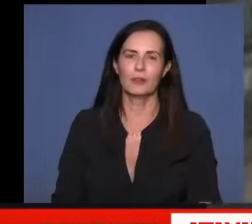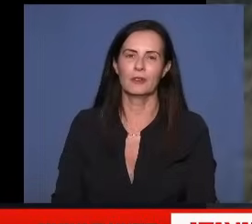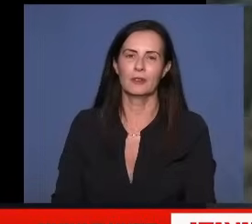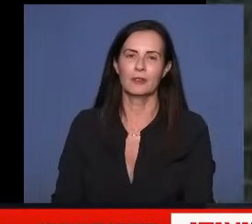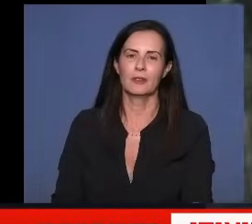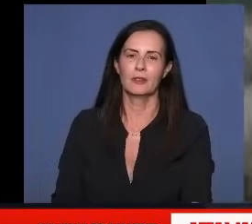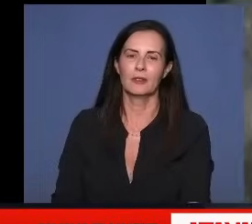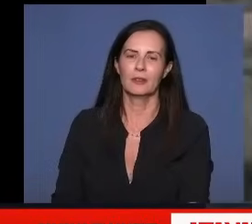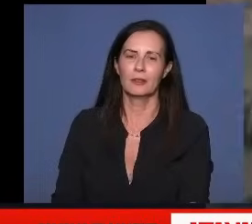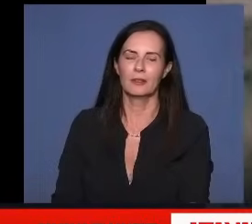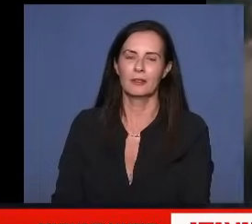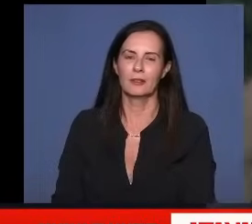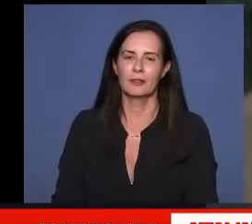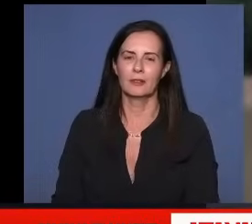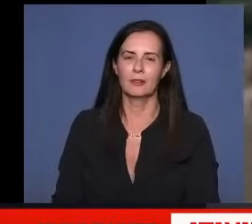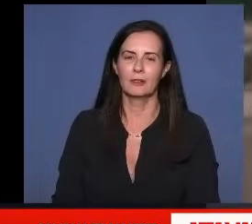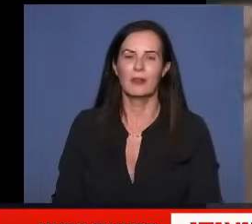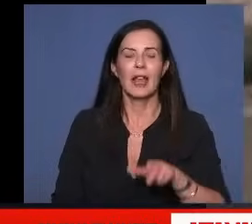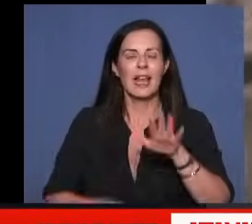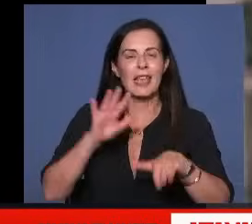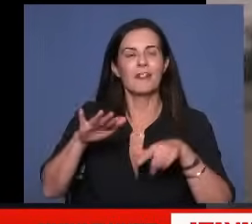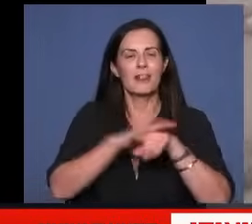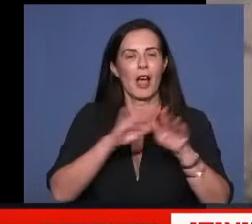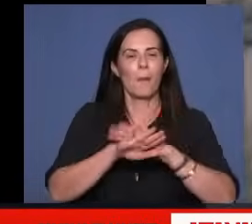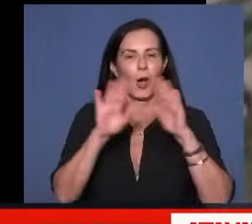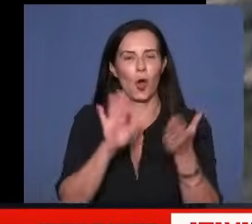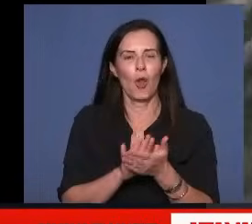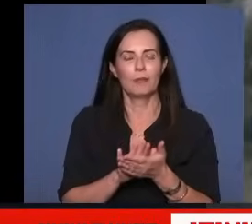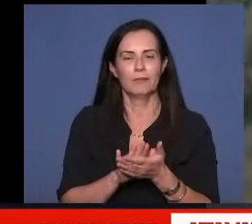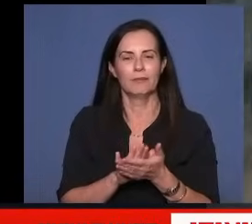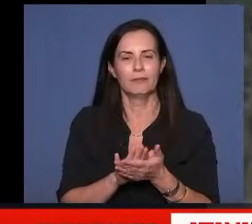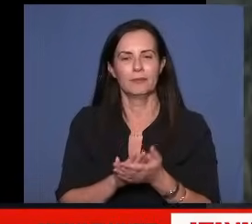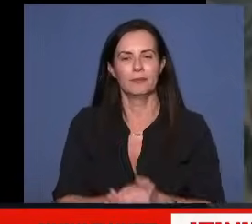נלך יחפים ונברח מהכל.